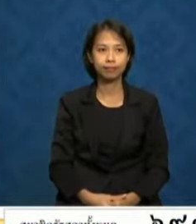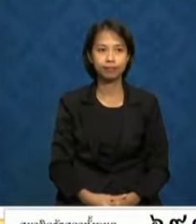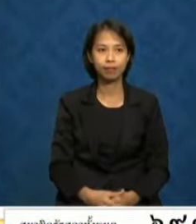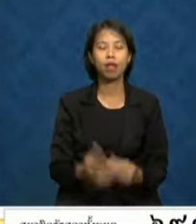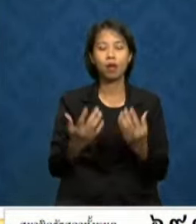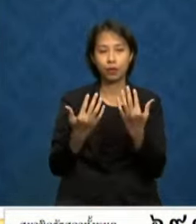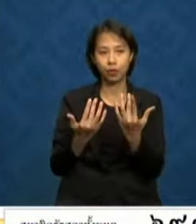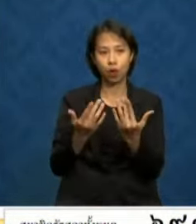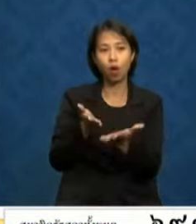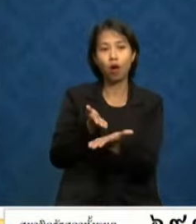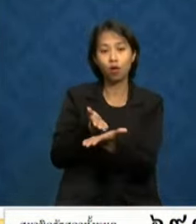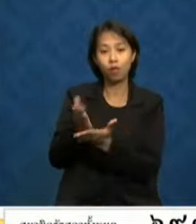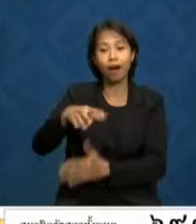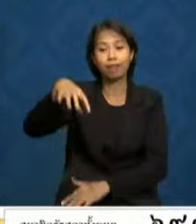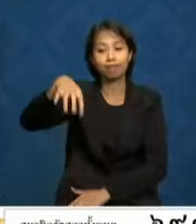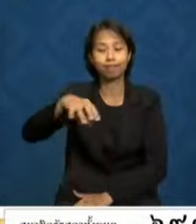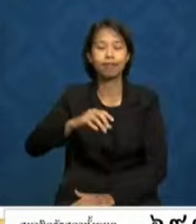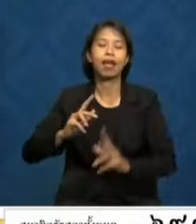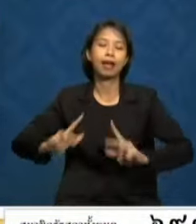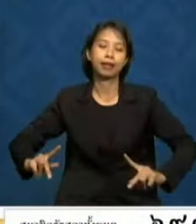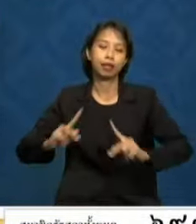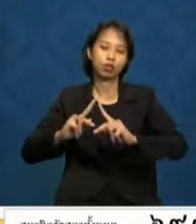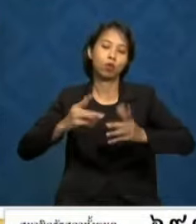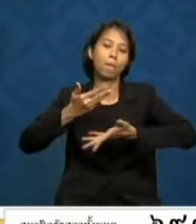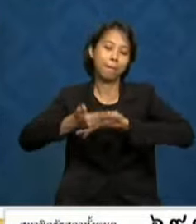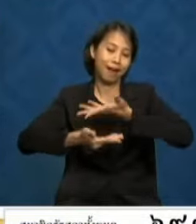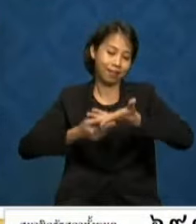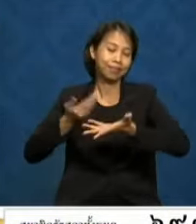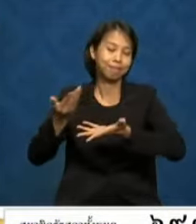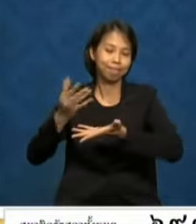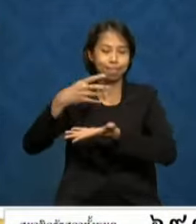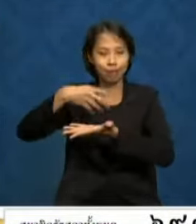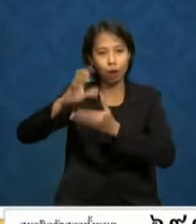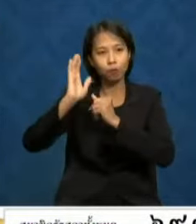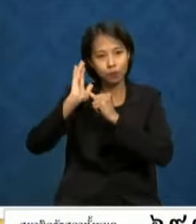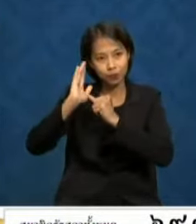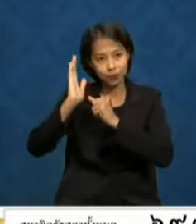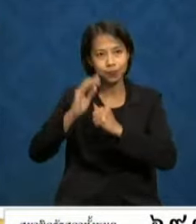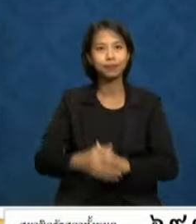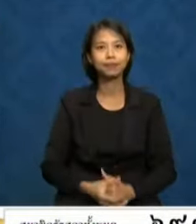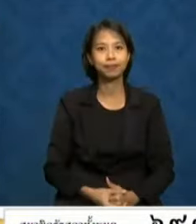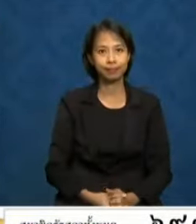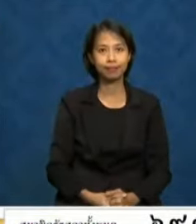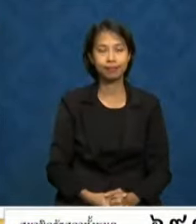างหน่วยงานที่เกี่ยวข้องคือกระทรวงพาณิชย์ได้นำเสนอต่อไปค่ะ